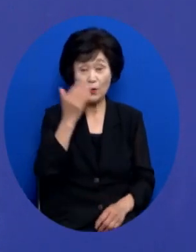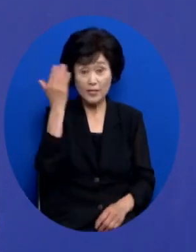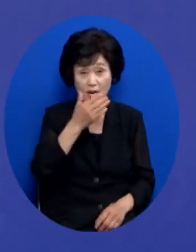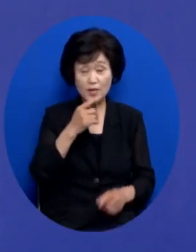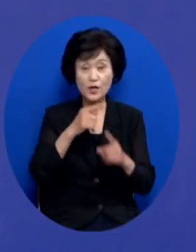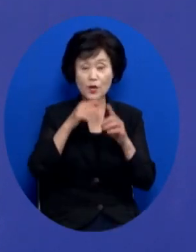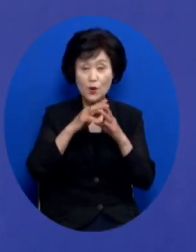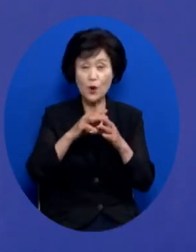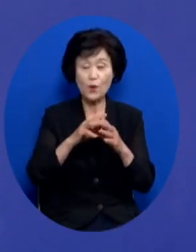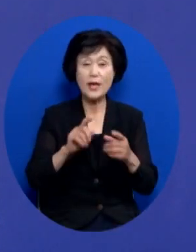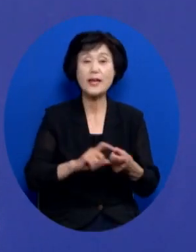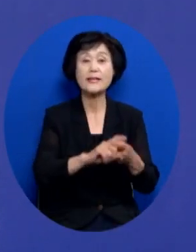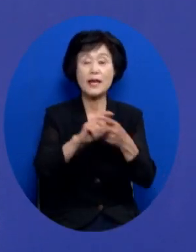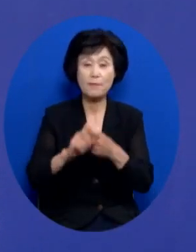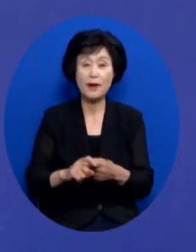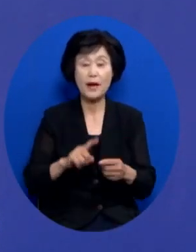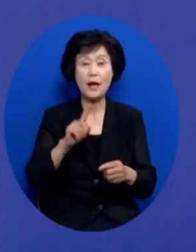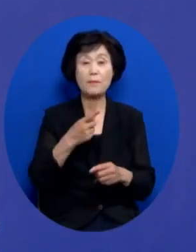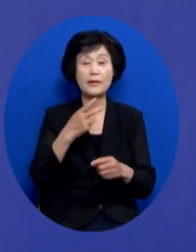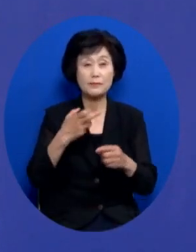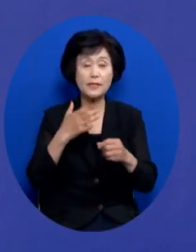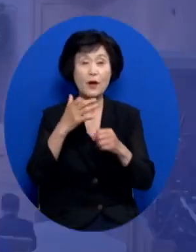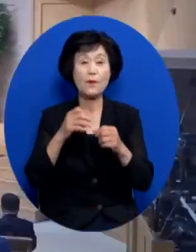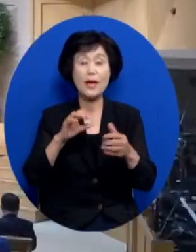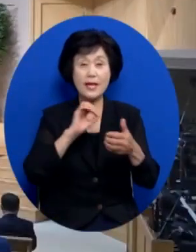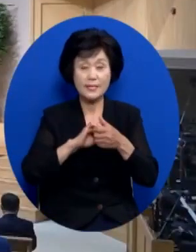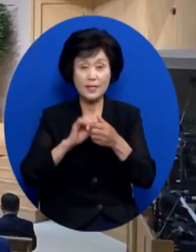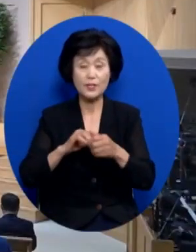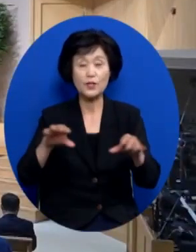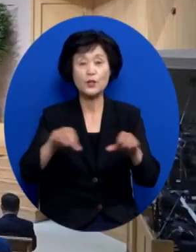한국성결교회연합회가 제14회 정기총회를 개회했습니다.